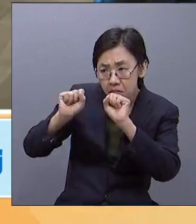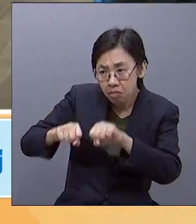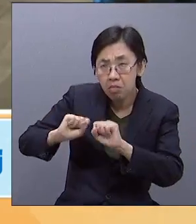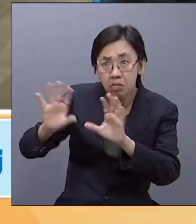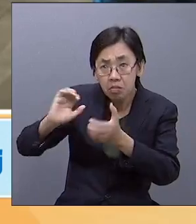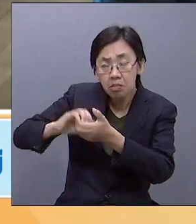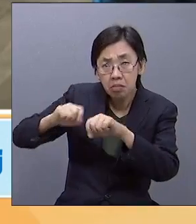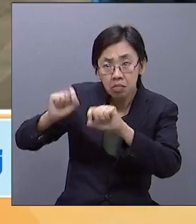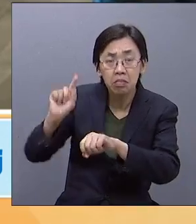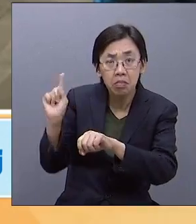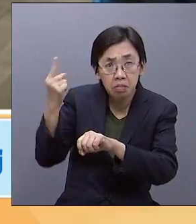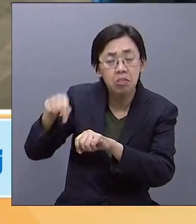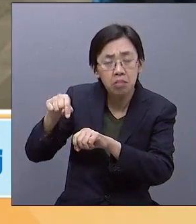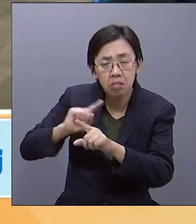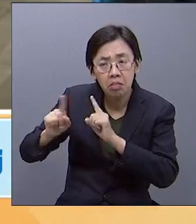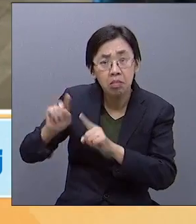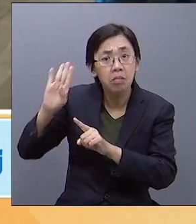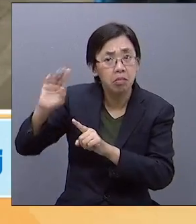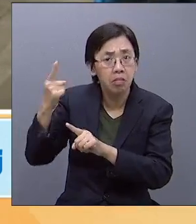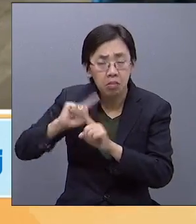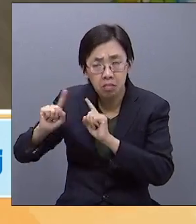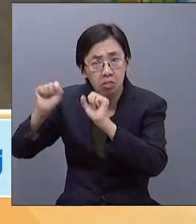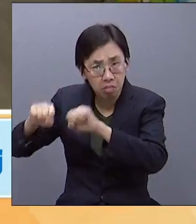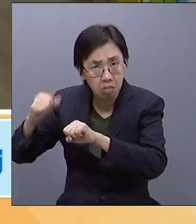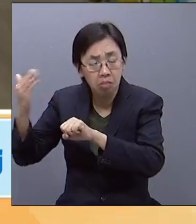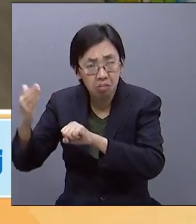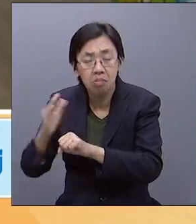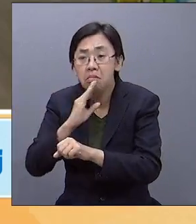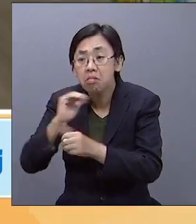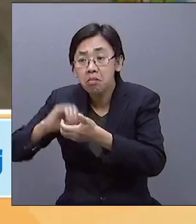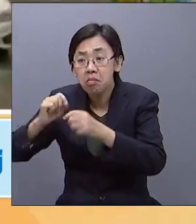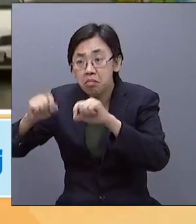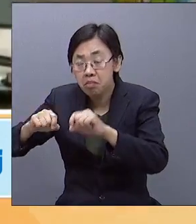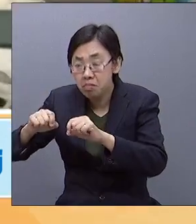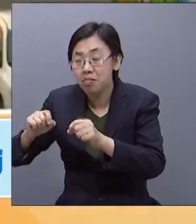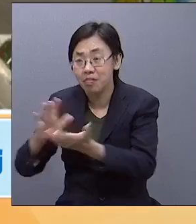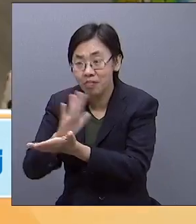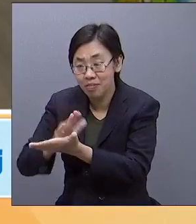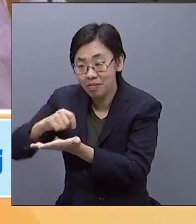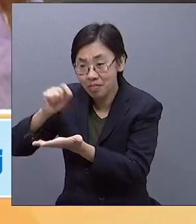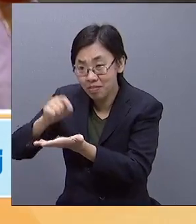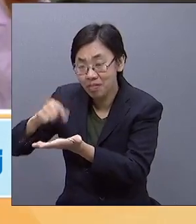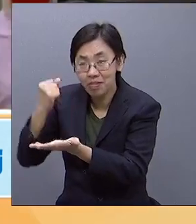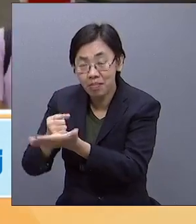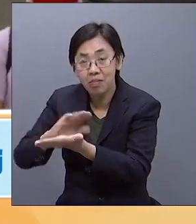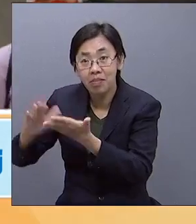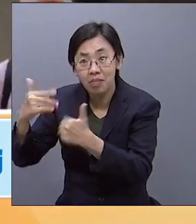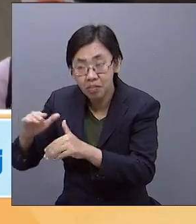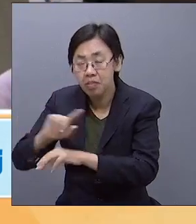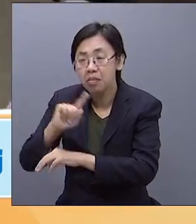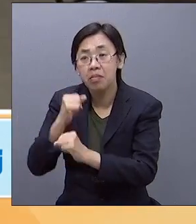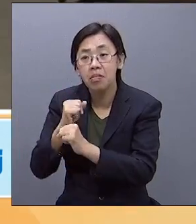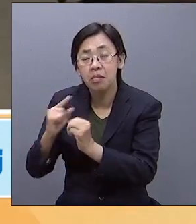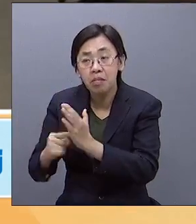ญญาจ้างในบริษัทใหม่ให้ชัดเจนนะครับตรงนี้ถ้ามีได้สัญญาแล้วแน่นอนแล้วได้กำหนดวันที่แน่นอนแล้วเนี่ย